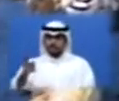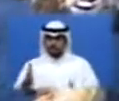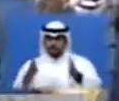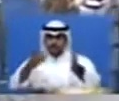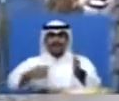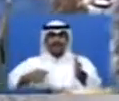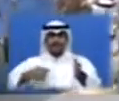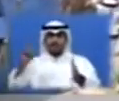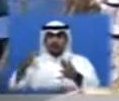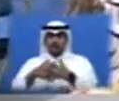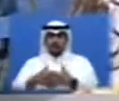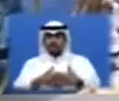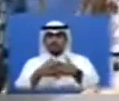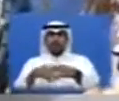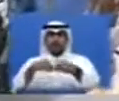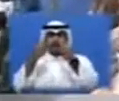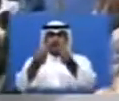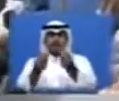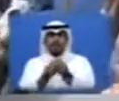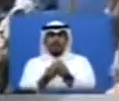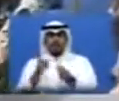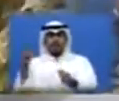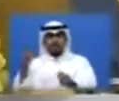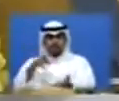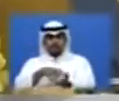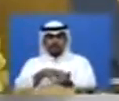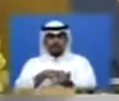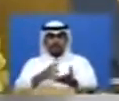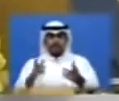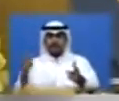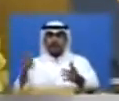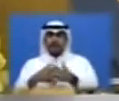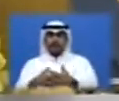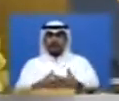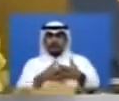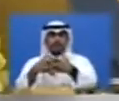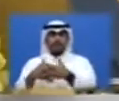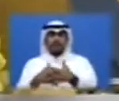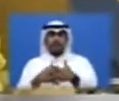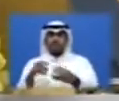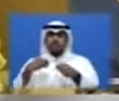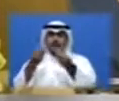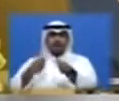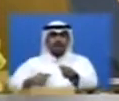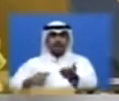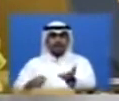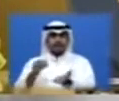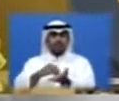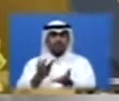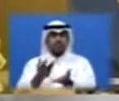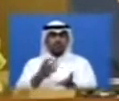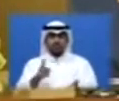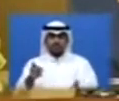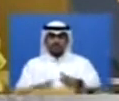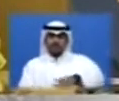أمير البلاد حفظه الله ورعاه من قبل الأمم المتحدة بلقب قائد العمل الإنساني يأتي ليضاف إلى كثير